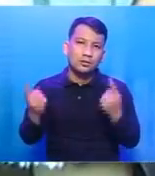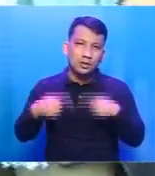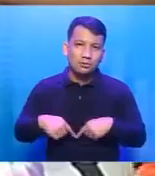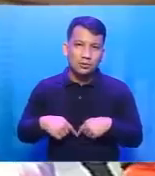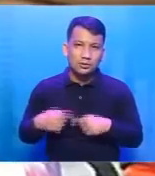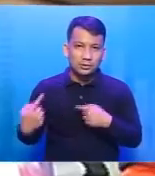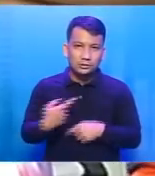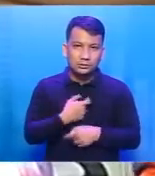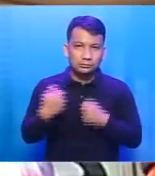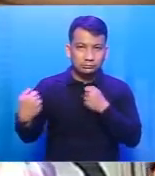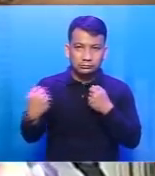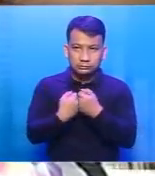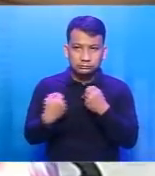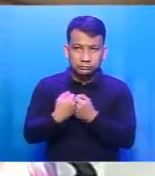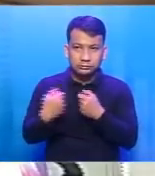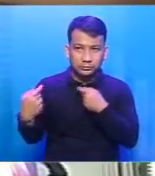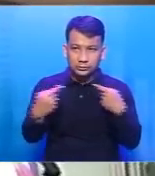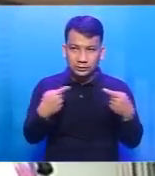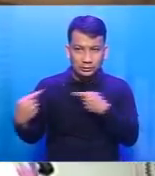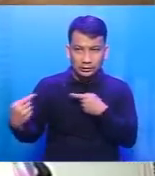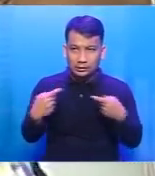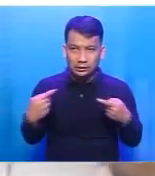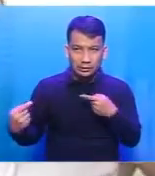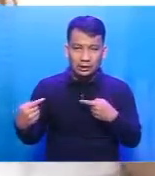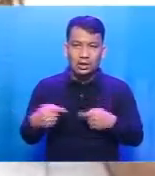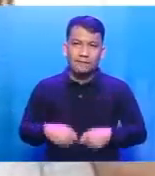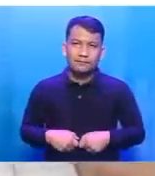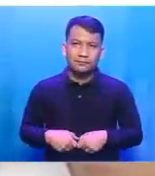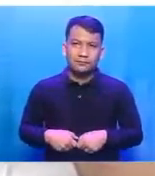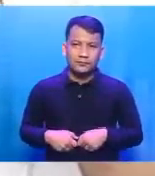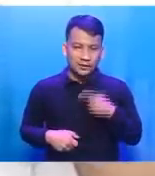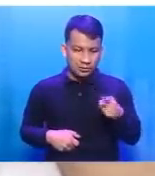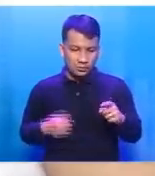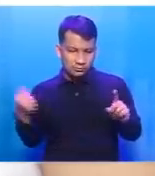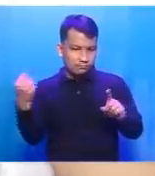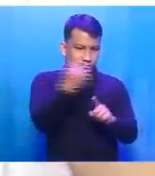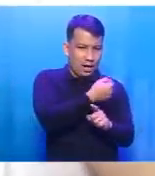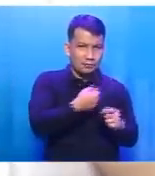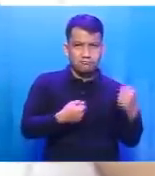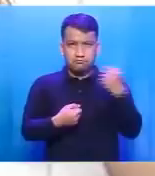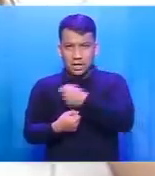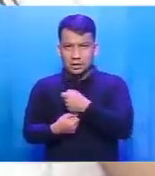raw sa sakitan ang sagutan ng pasahero at konduktora. Napasasapakan, biglang